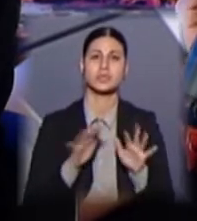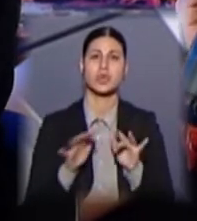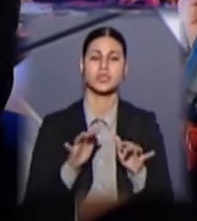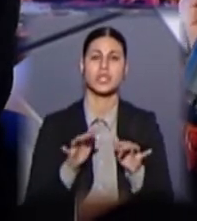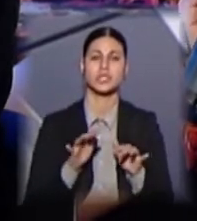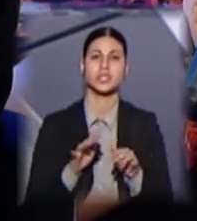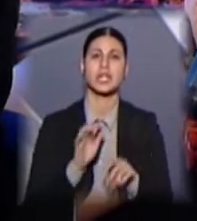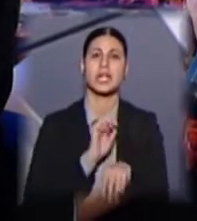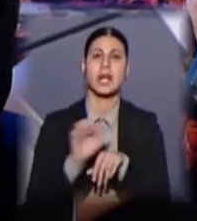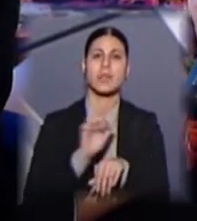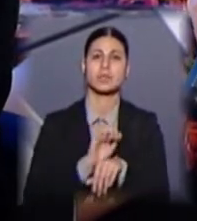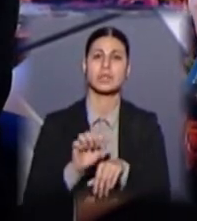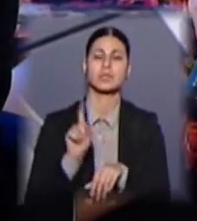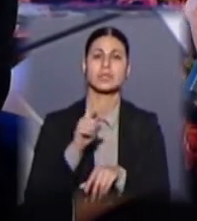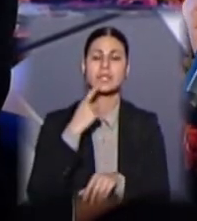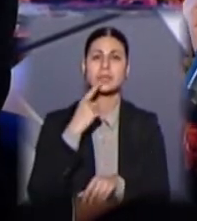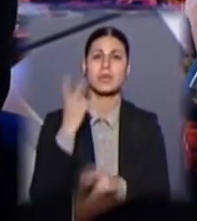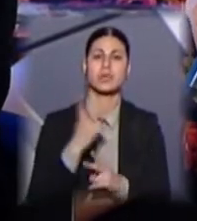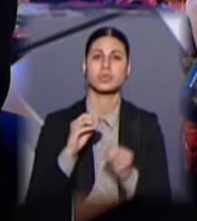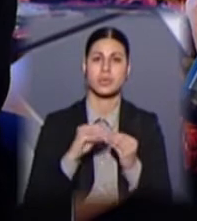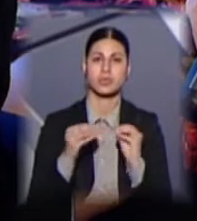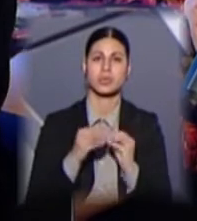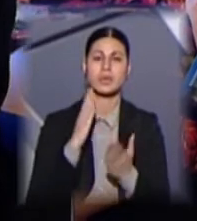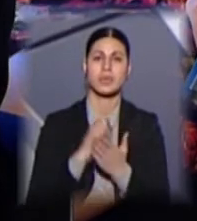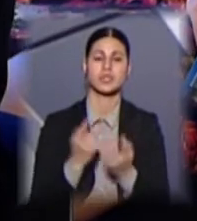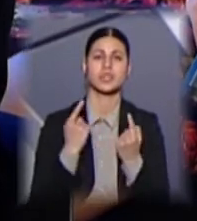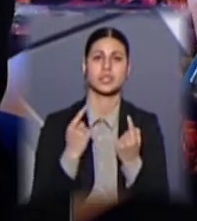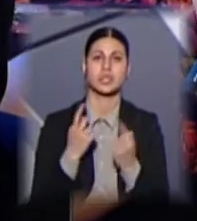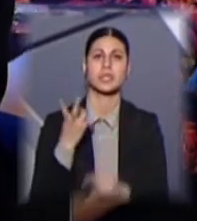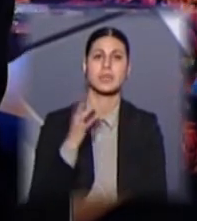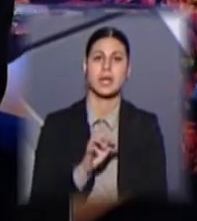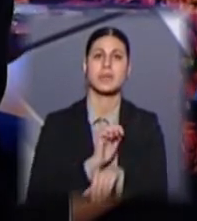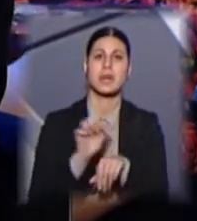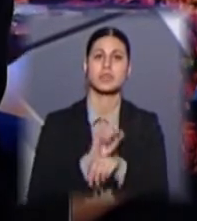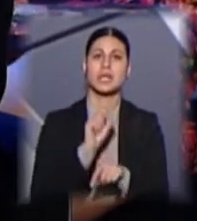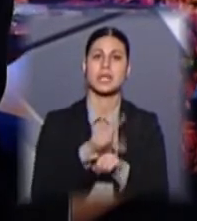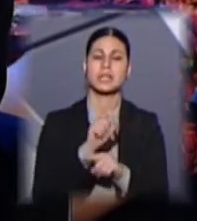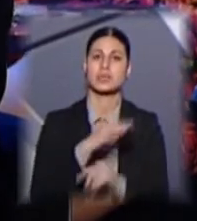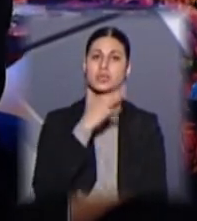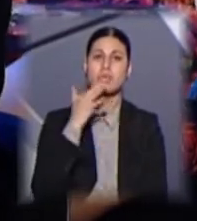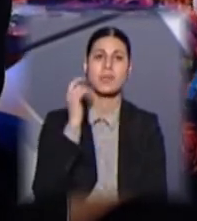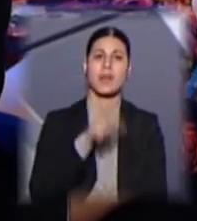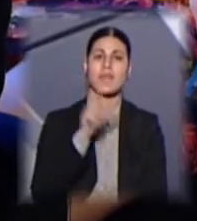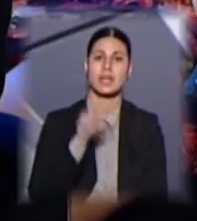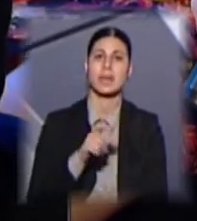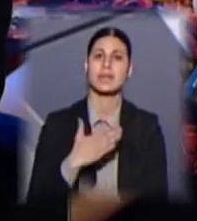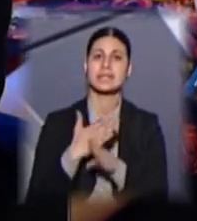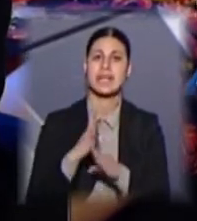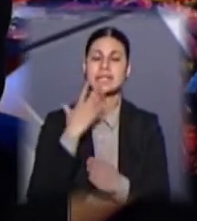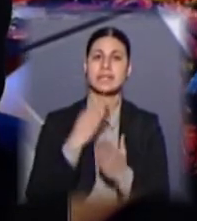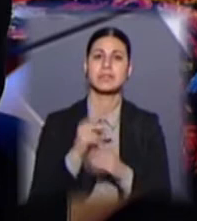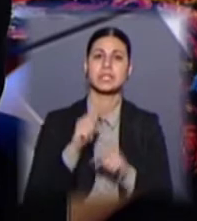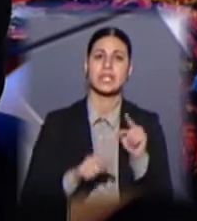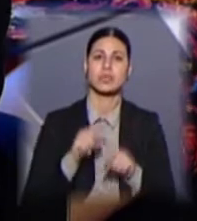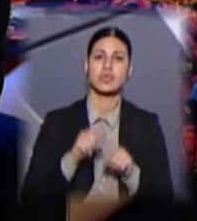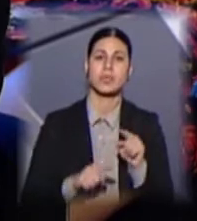კოლეგებმა, გამომცემლობას რა თქმა უნდა საკვანძო როლი ენიჭება, მაგრამ გამომცემლობა ასაქმებს უამრავ ადამიანს, გარდა თავისი